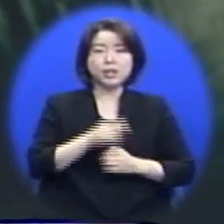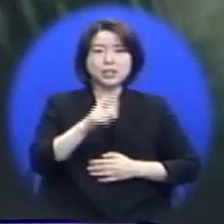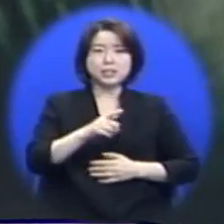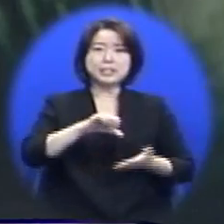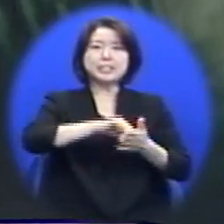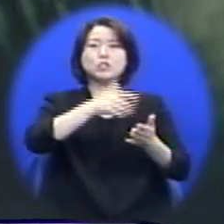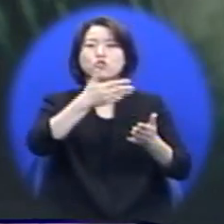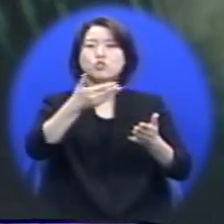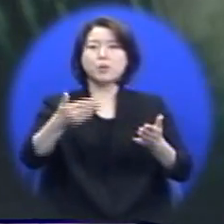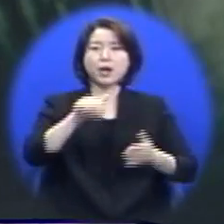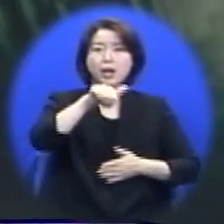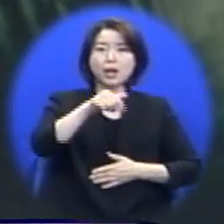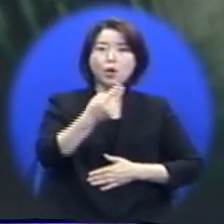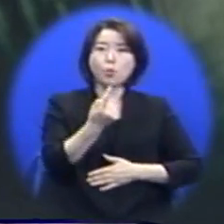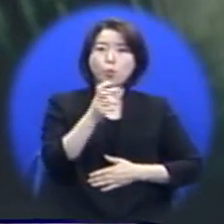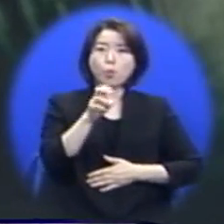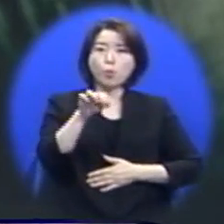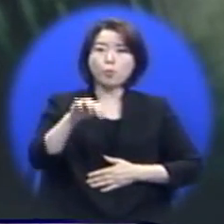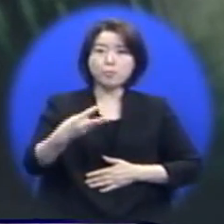유명한 고멜 씨예요.